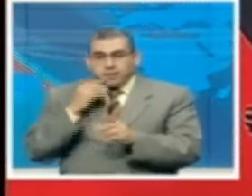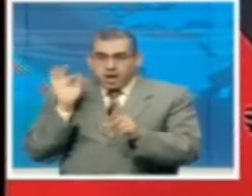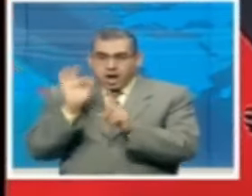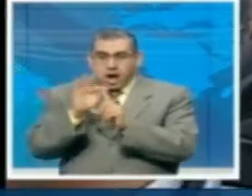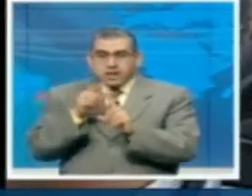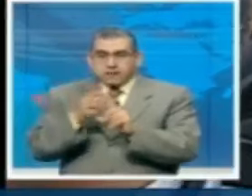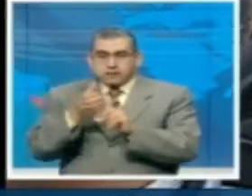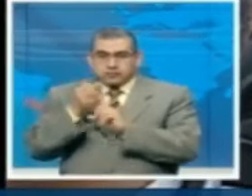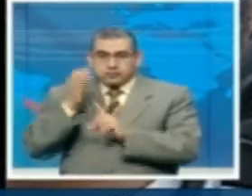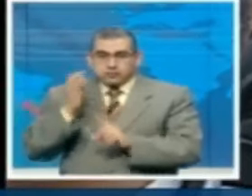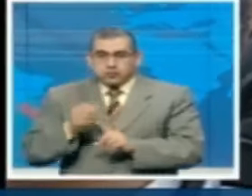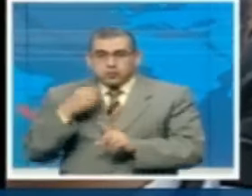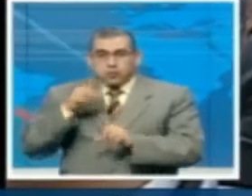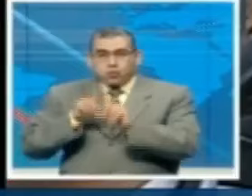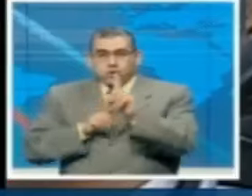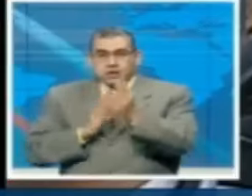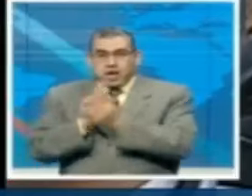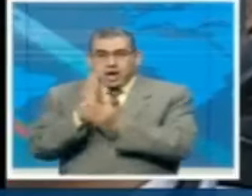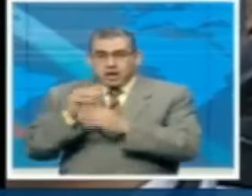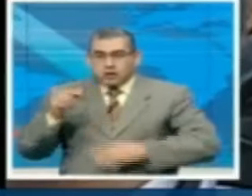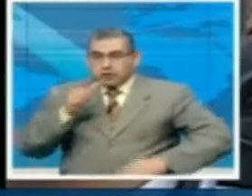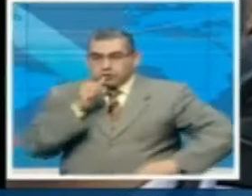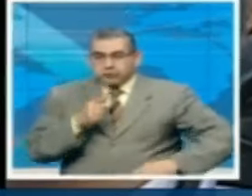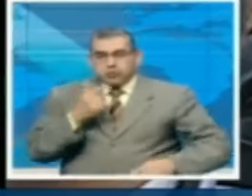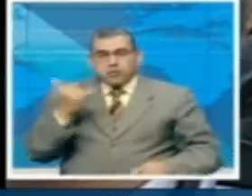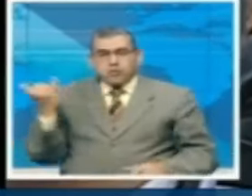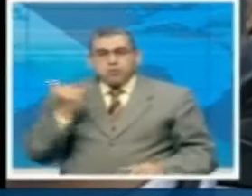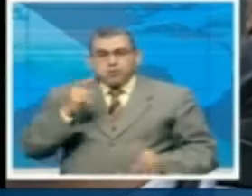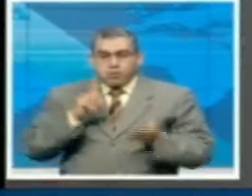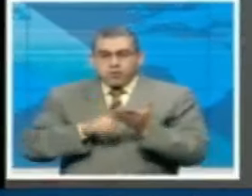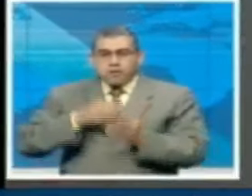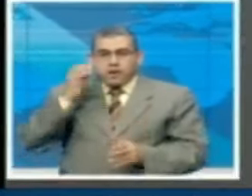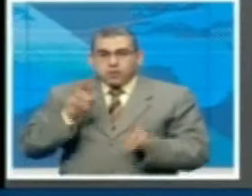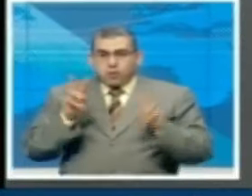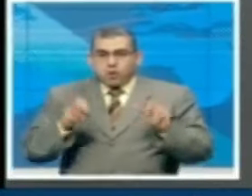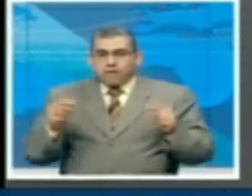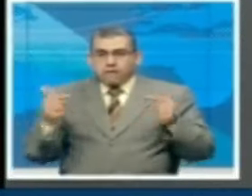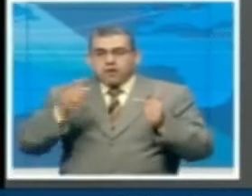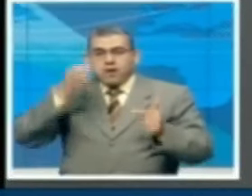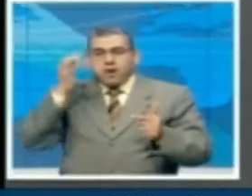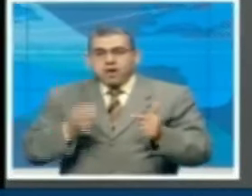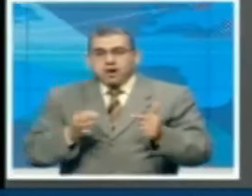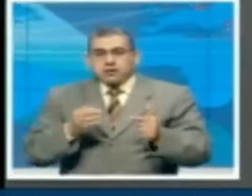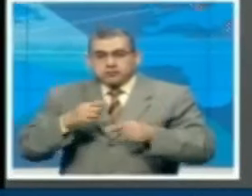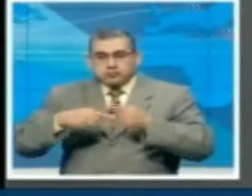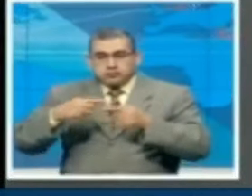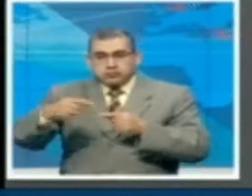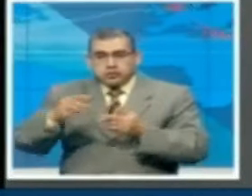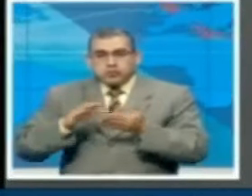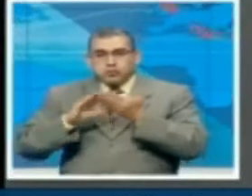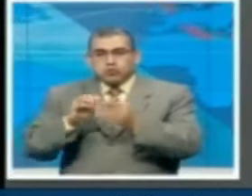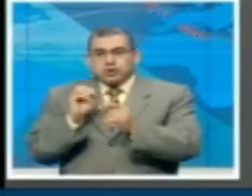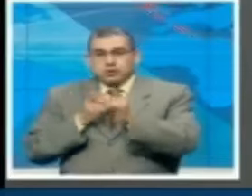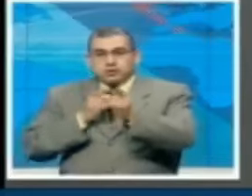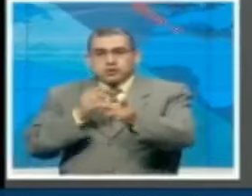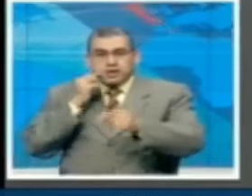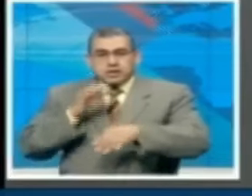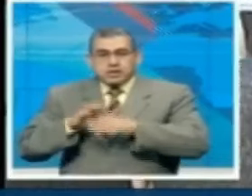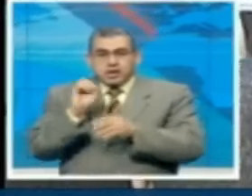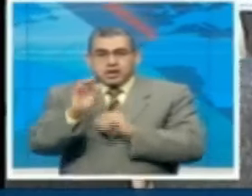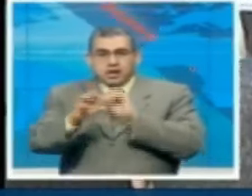الهدف. وزير الخارجية شدد على ضرورة وقف إطلاق النار وتوفير المساعدات